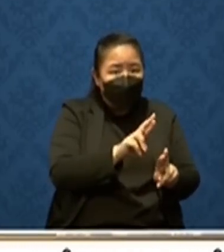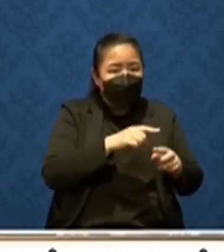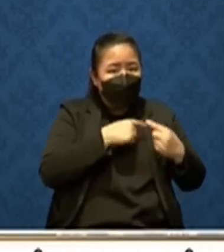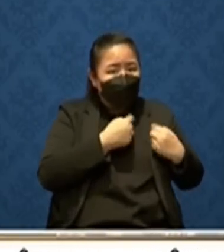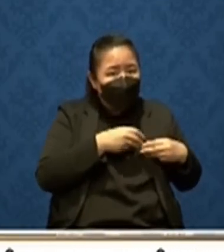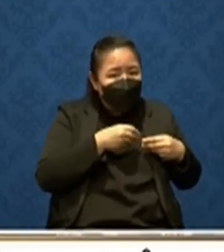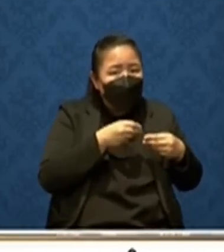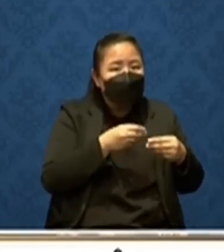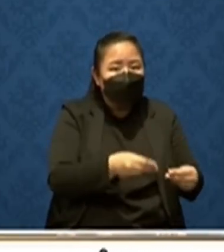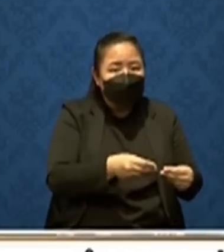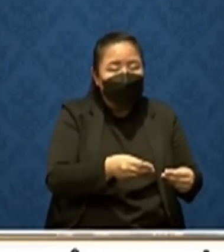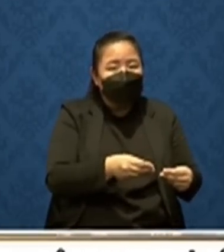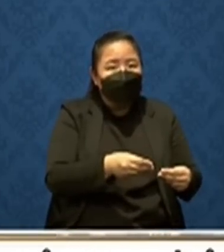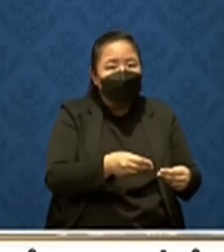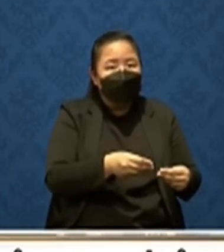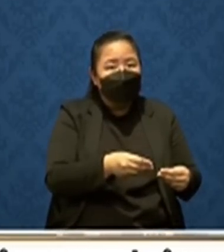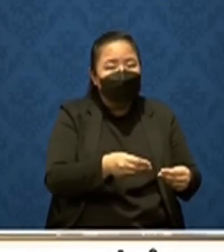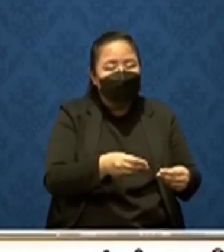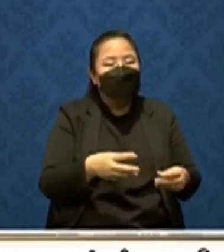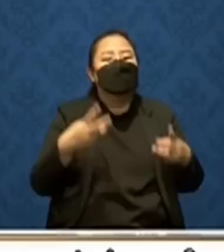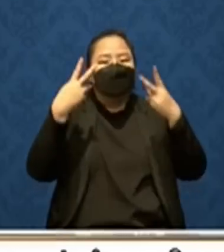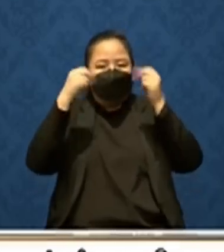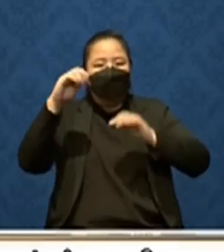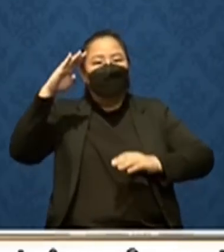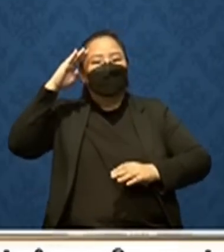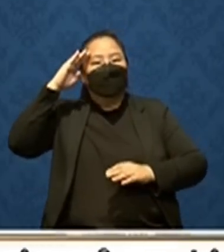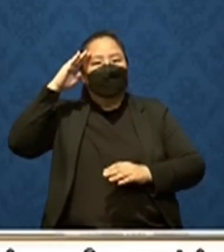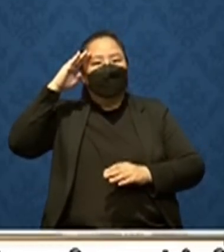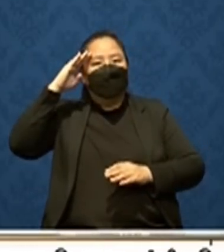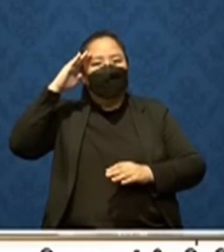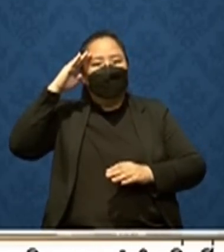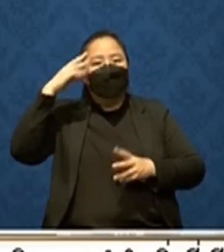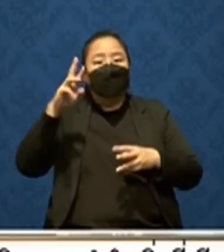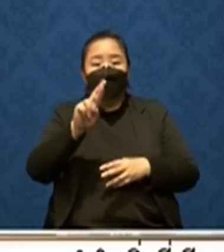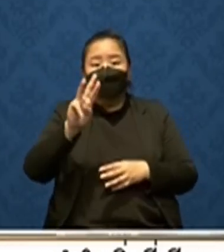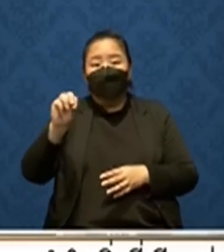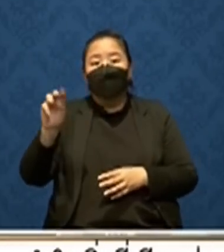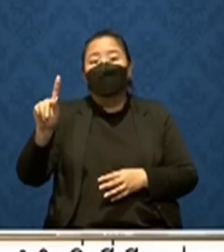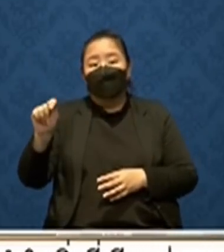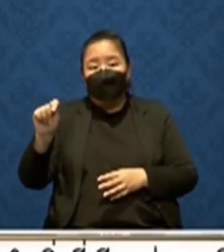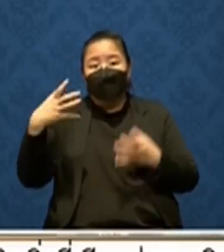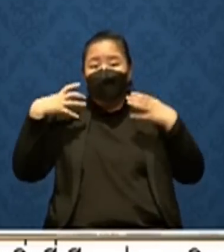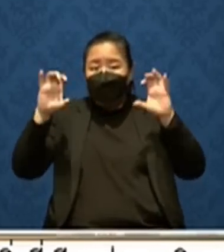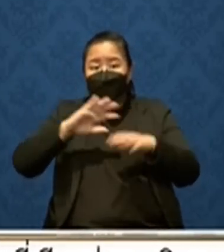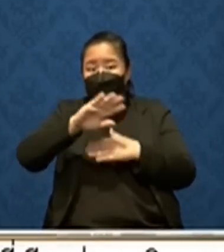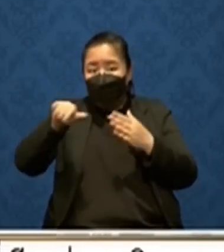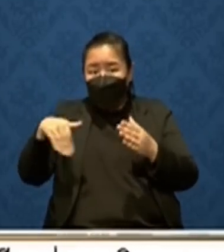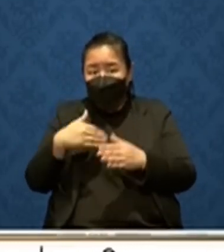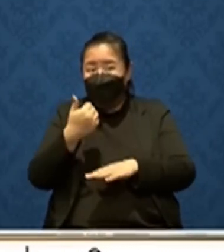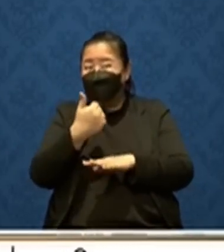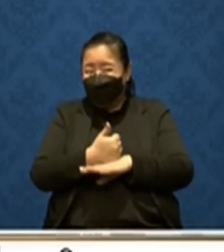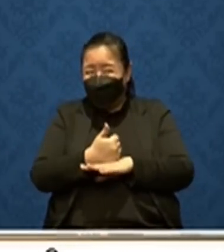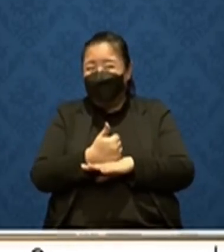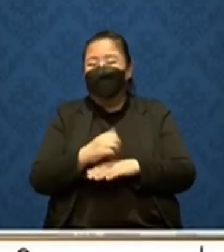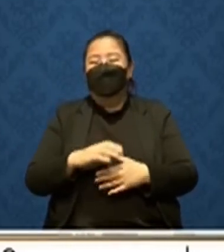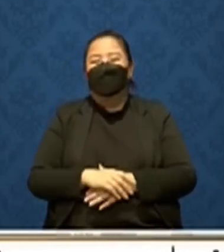ใจมีคนเอกประยุทธ์และคณะรัฐมนตรีและรัฐบาลหมายพูดถึงหมายถึงผู้นำน้ำได้ไป